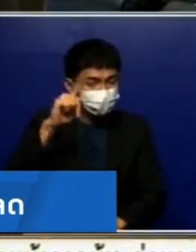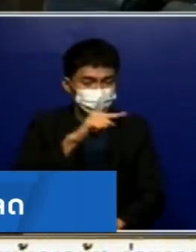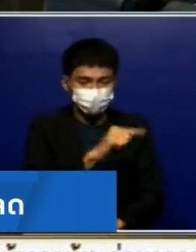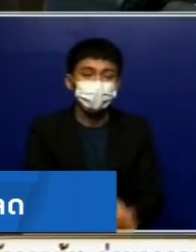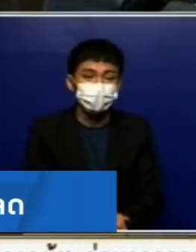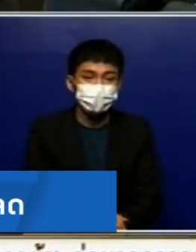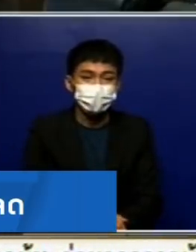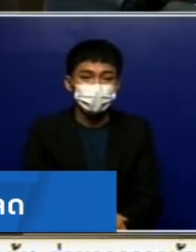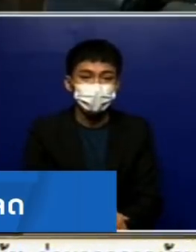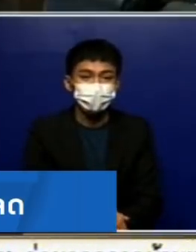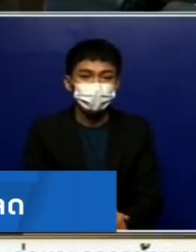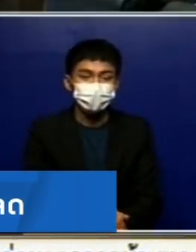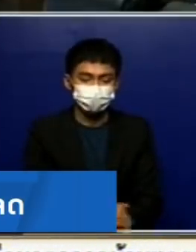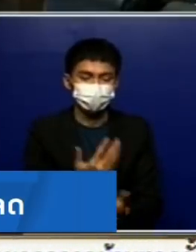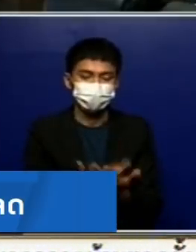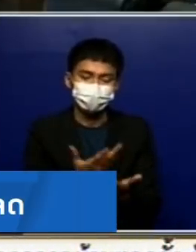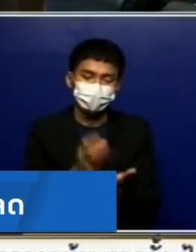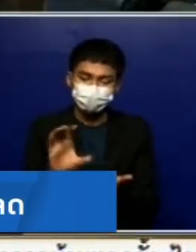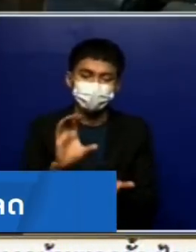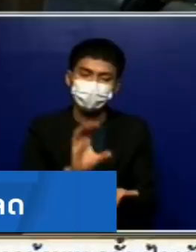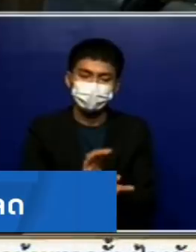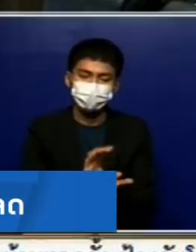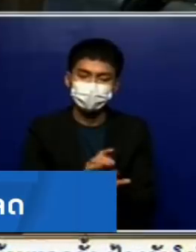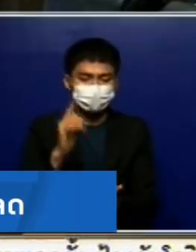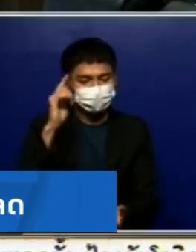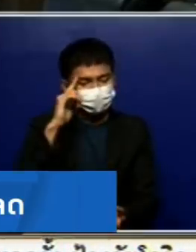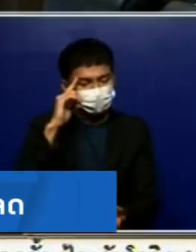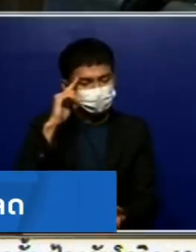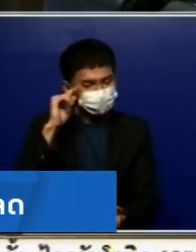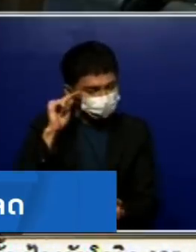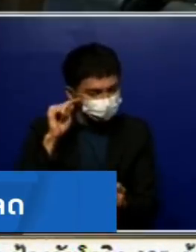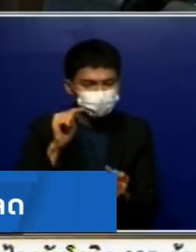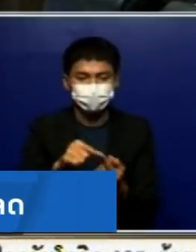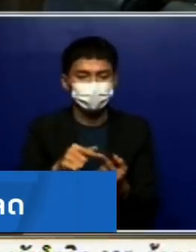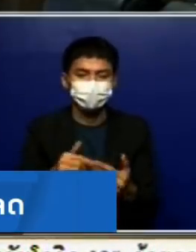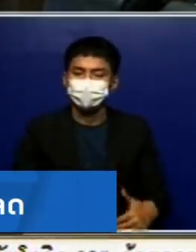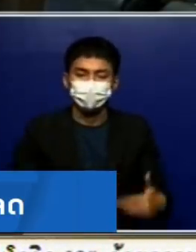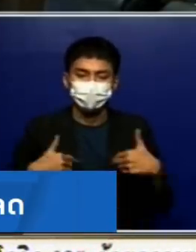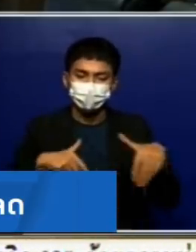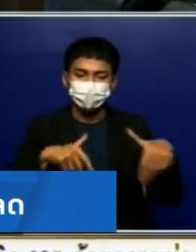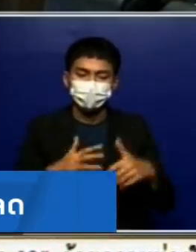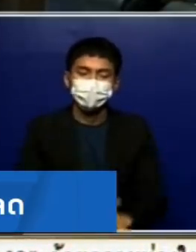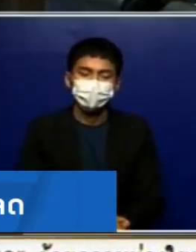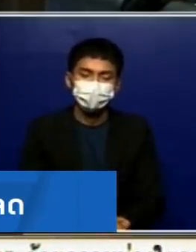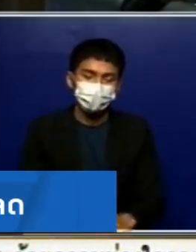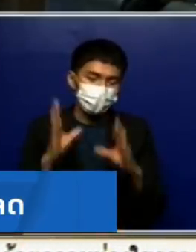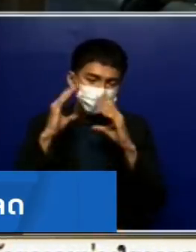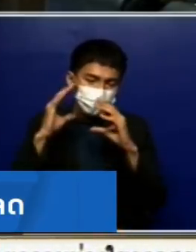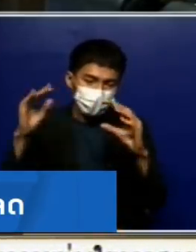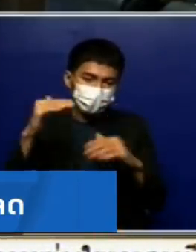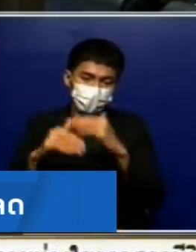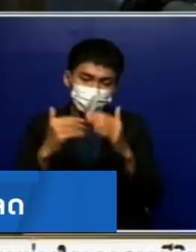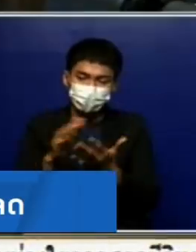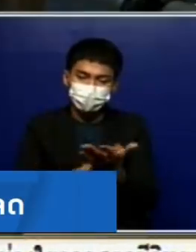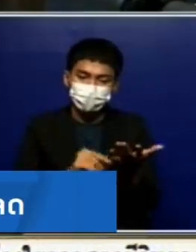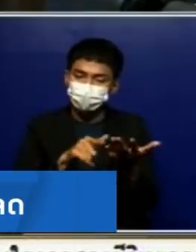เป็นงบประมาณที่ไม่คำนึงถึงชีวิตของประชาชนไม่มีความหวังให้กับอนาคตของชาติในสถานการณ์